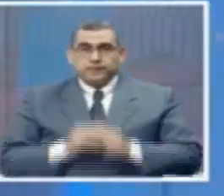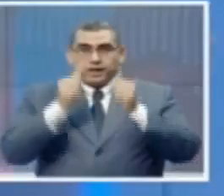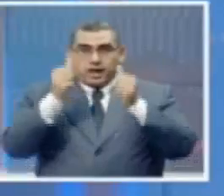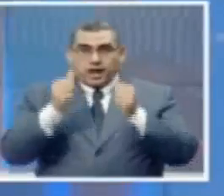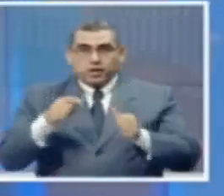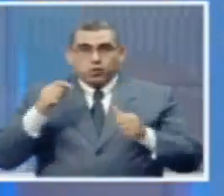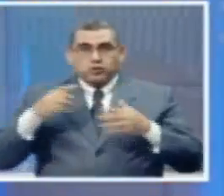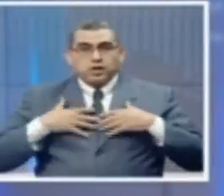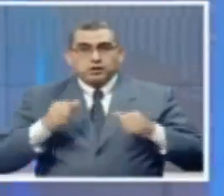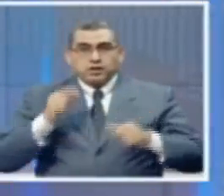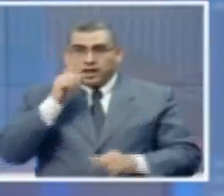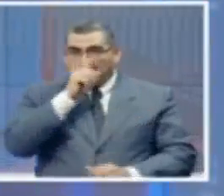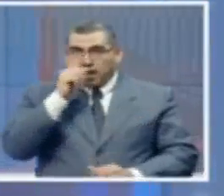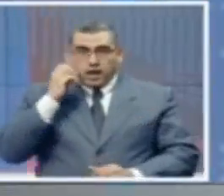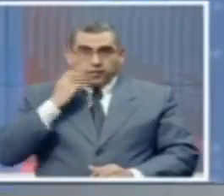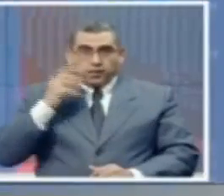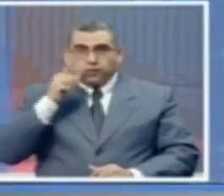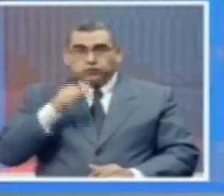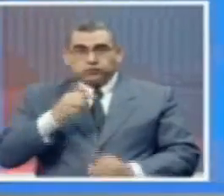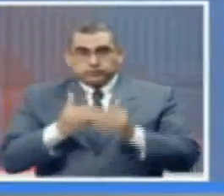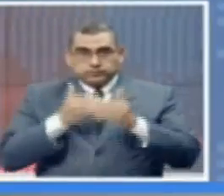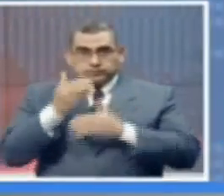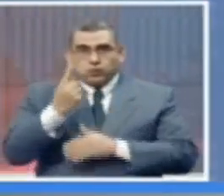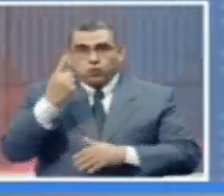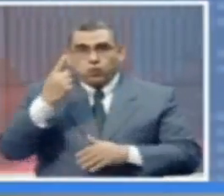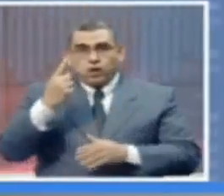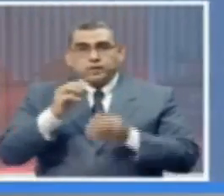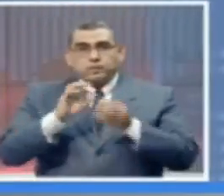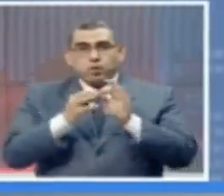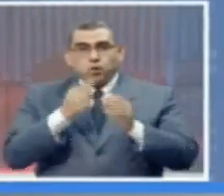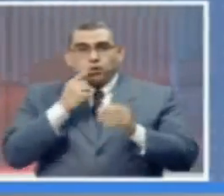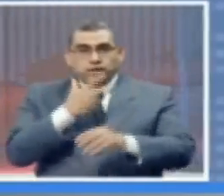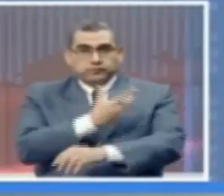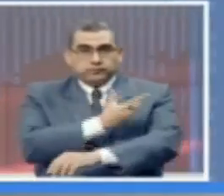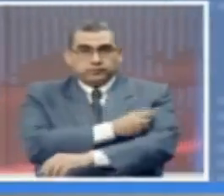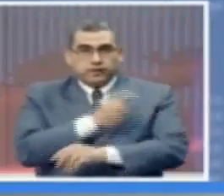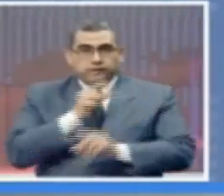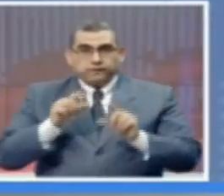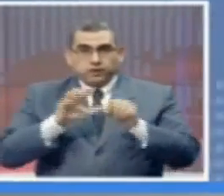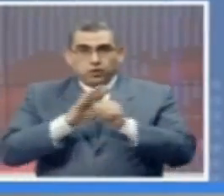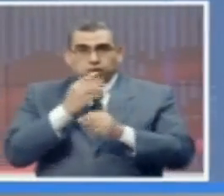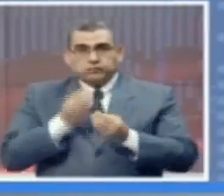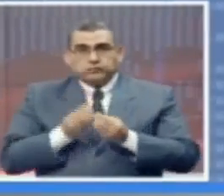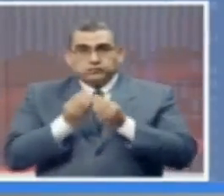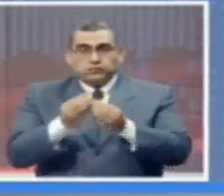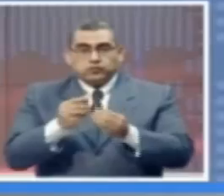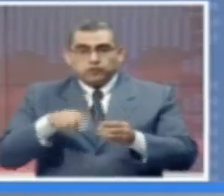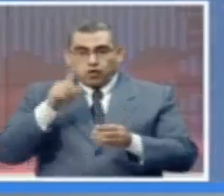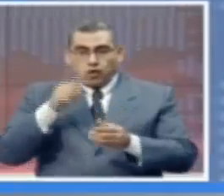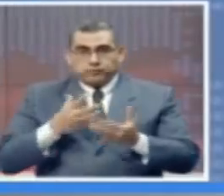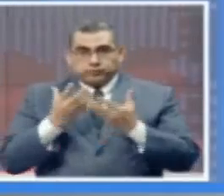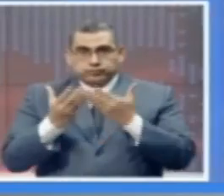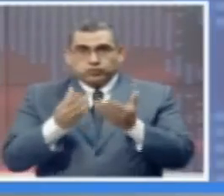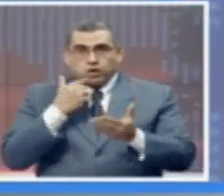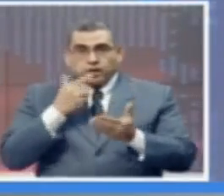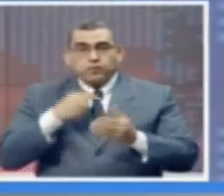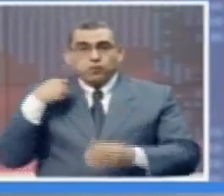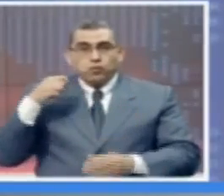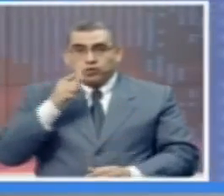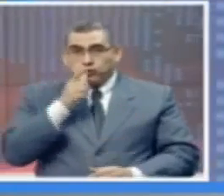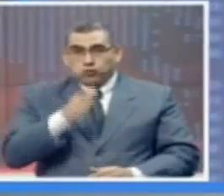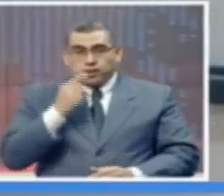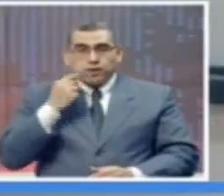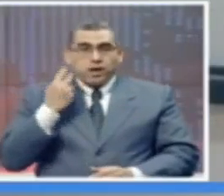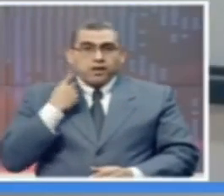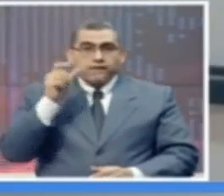أعلنت وزارة الصحة الإماراتية تخطي حاجز المليون جرعة لقاح ضد فيروس كورونا تم تقديمها حتى اليوم. وأضافت الوزارة أن